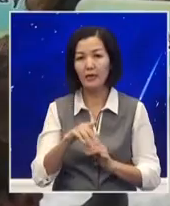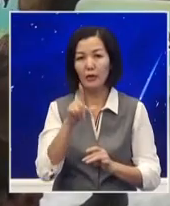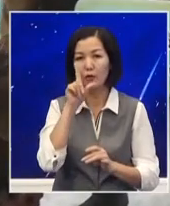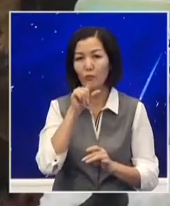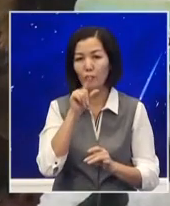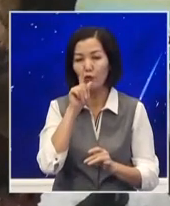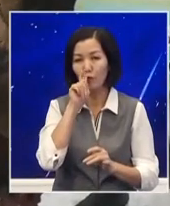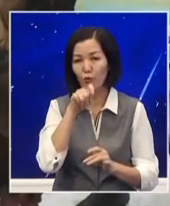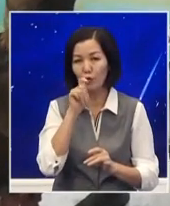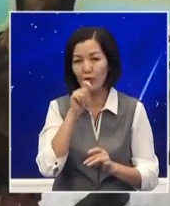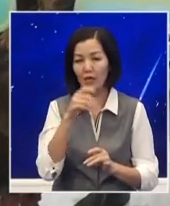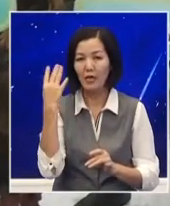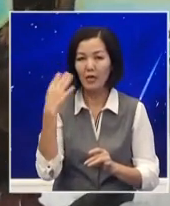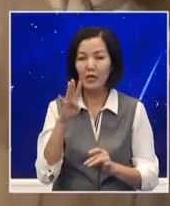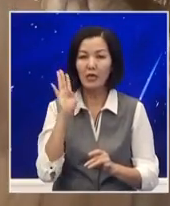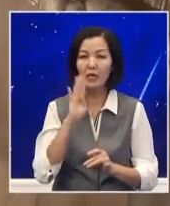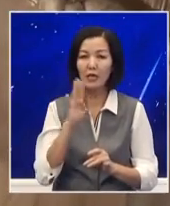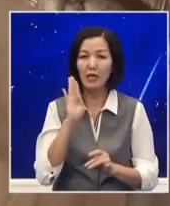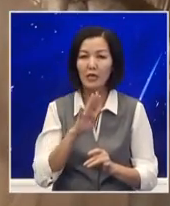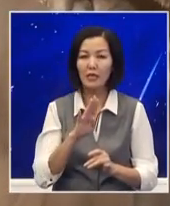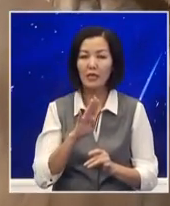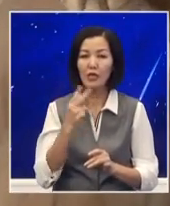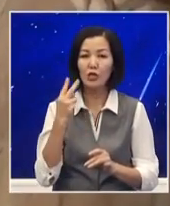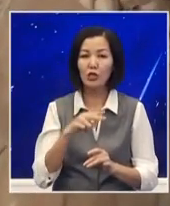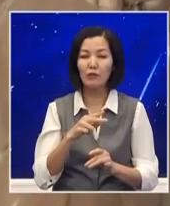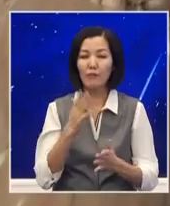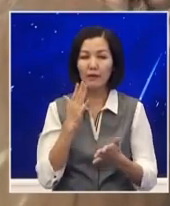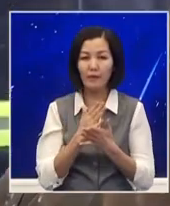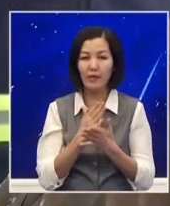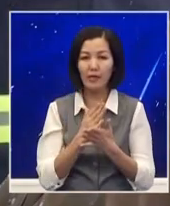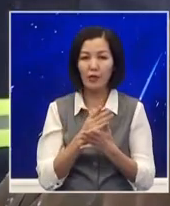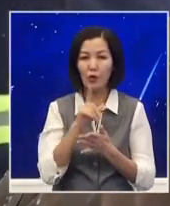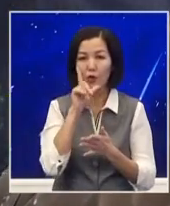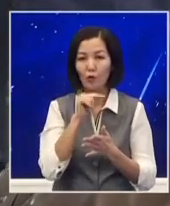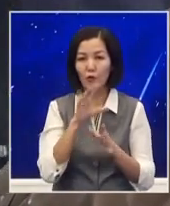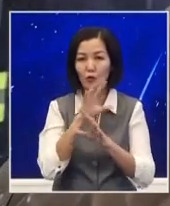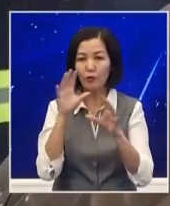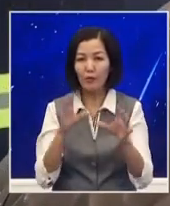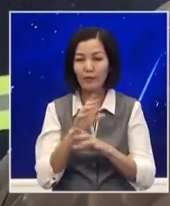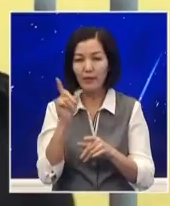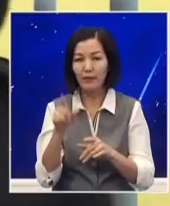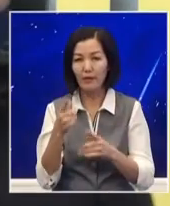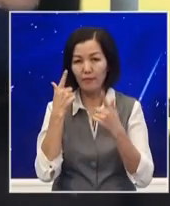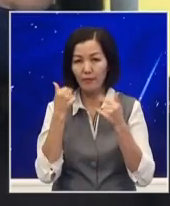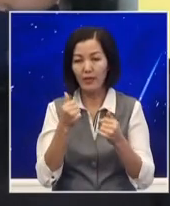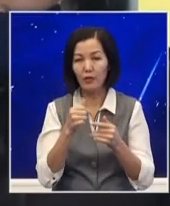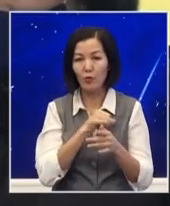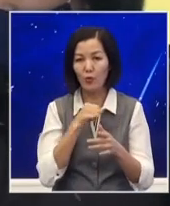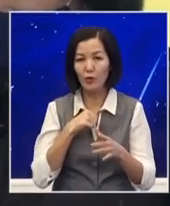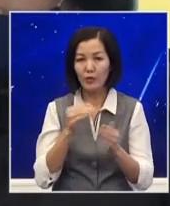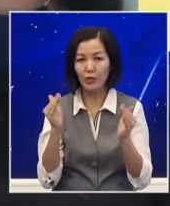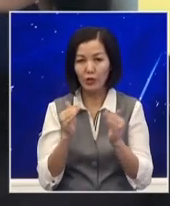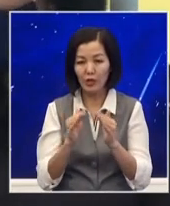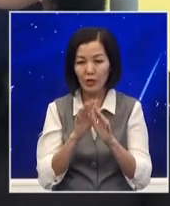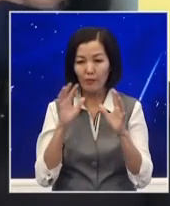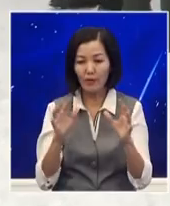18 ителгі, 8 қаршыға, 20 шақты тазы бар мұнда. Ал құстың бабын баққан білер, ең әуелі қолдан өсіп